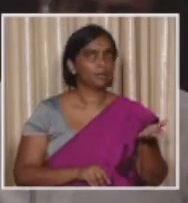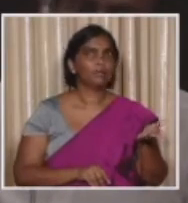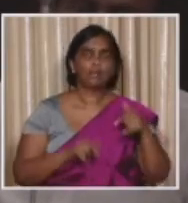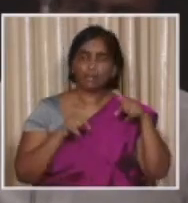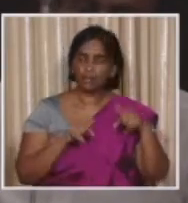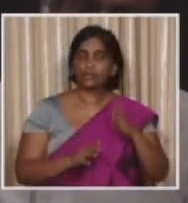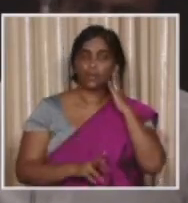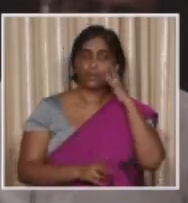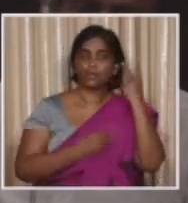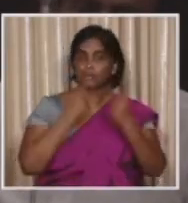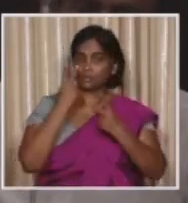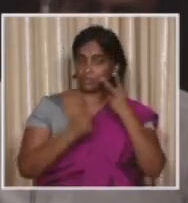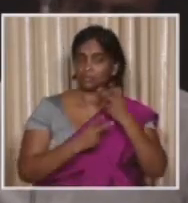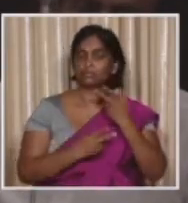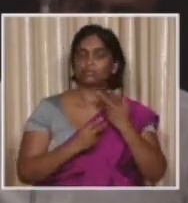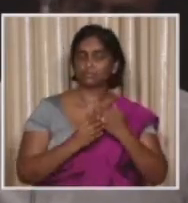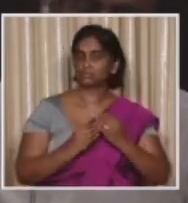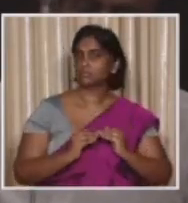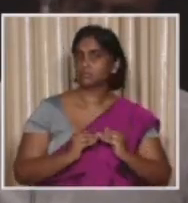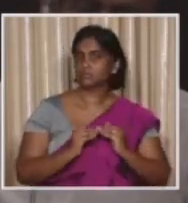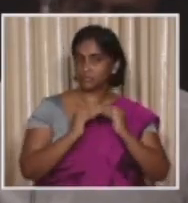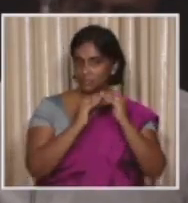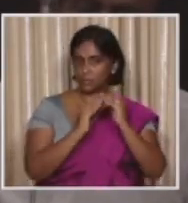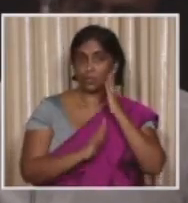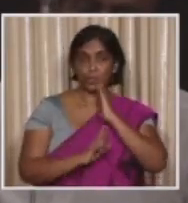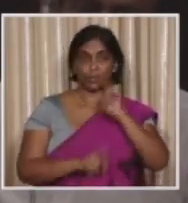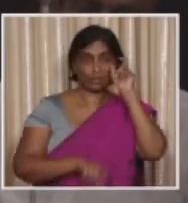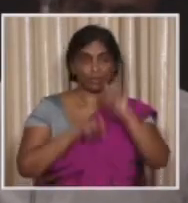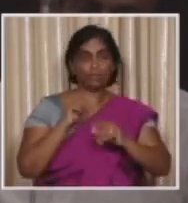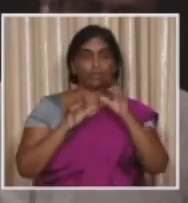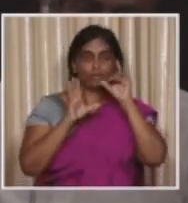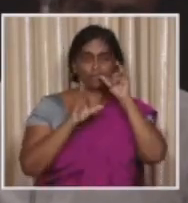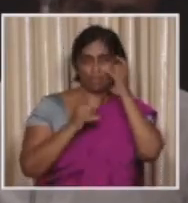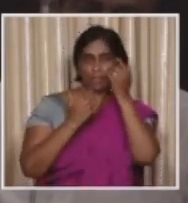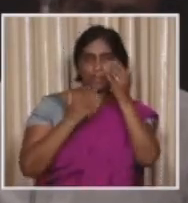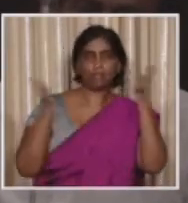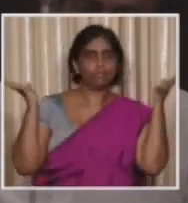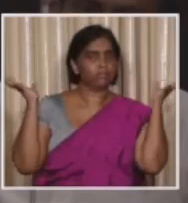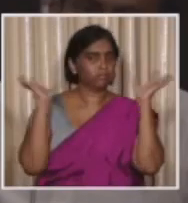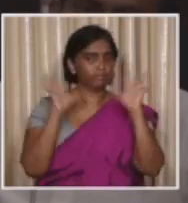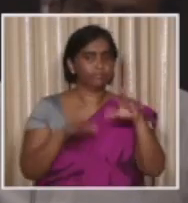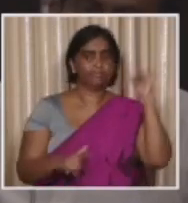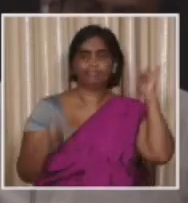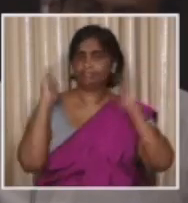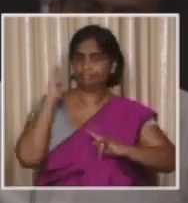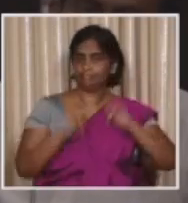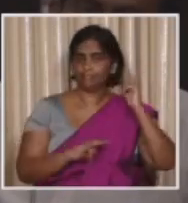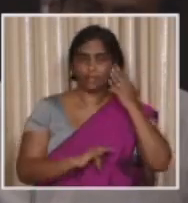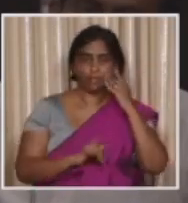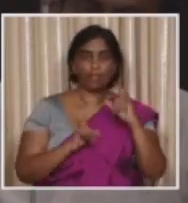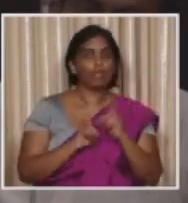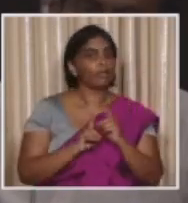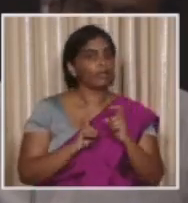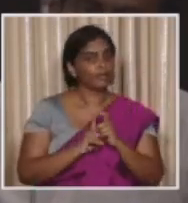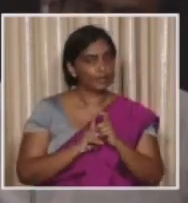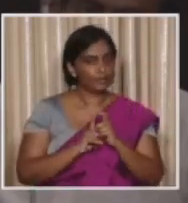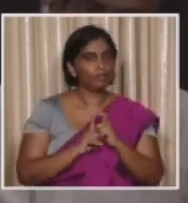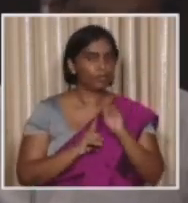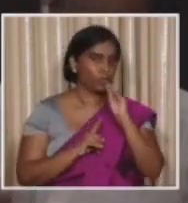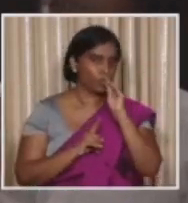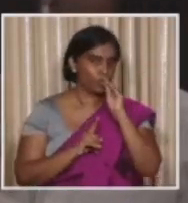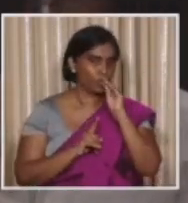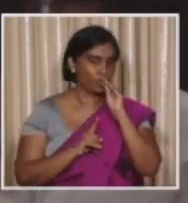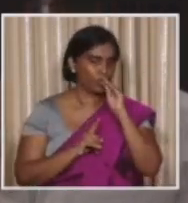අද සංචාරක කර්මාන්තයේ දියුණු වෙනවා. සංචාරක අපිට පේනවා වැඩි වශයෙන් එකතු වෙනවා කියලා රටට. අපේ ඩොලරය එක